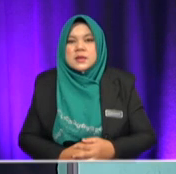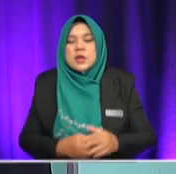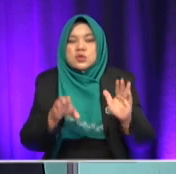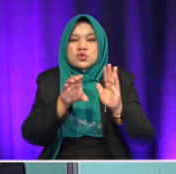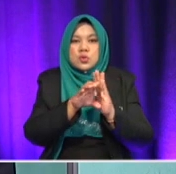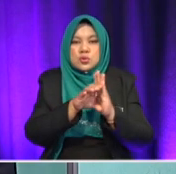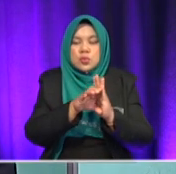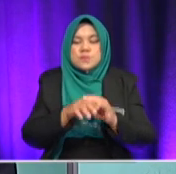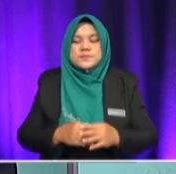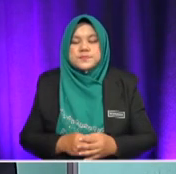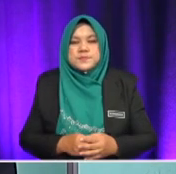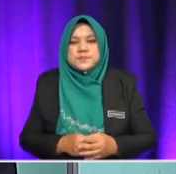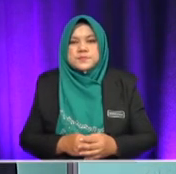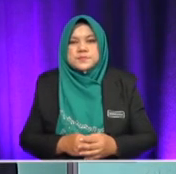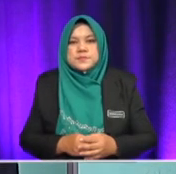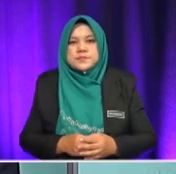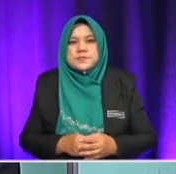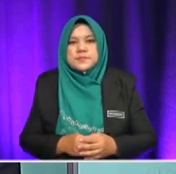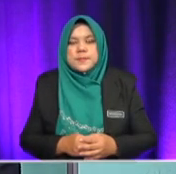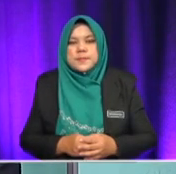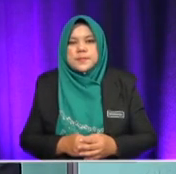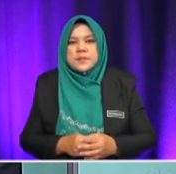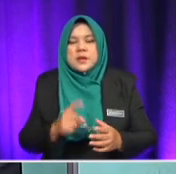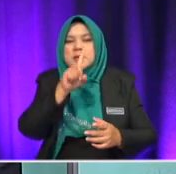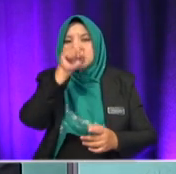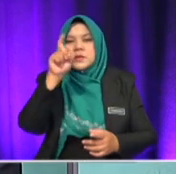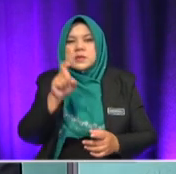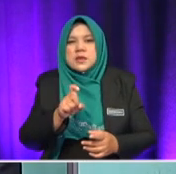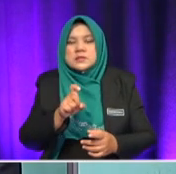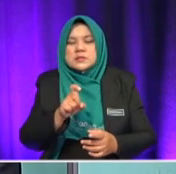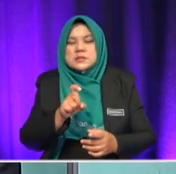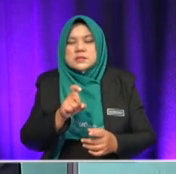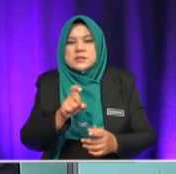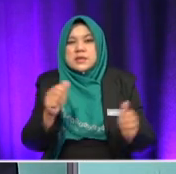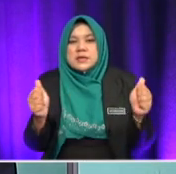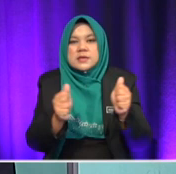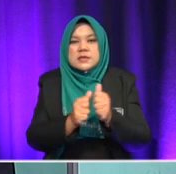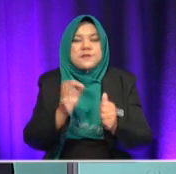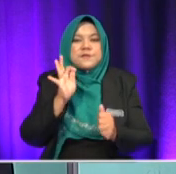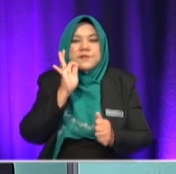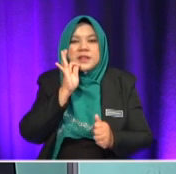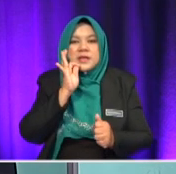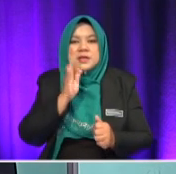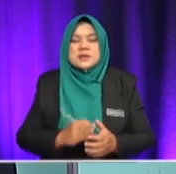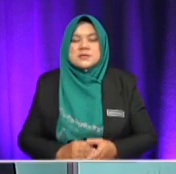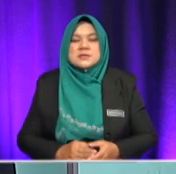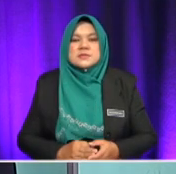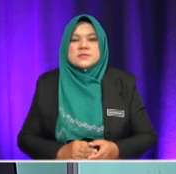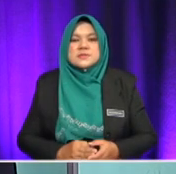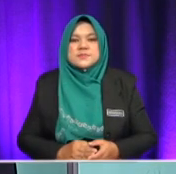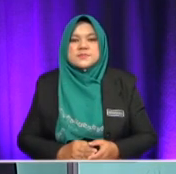lah ya kita lagi contoh Oke ee Saya nak tanya dekat Fatin Fatin